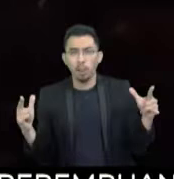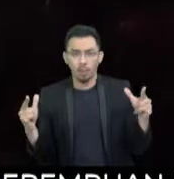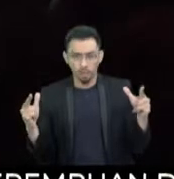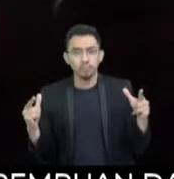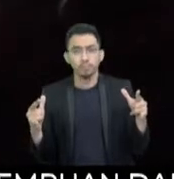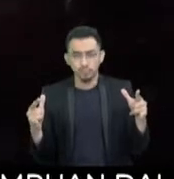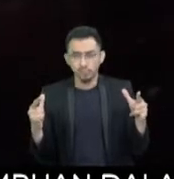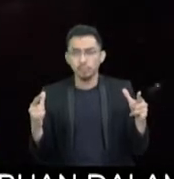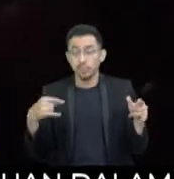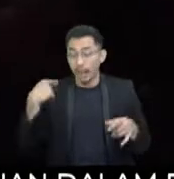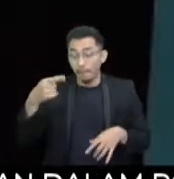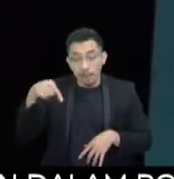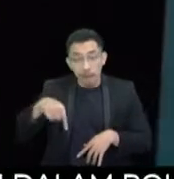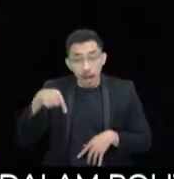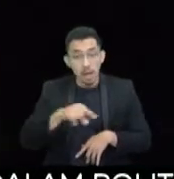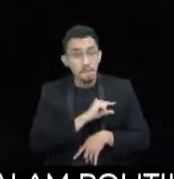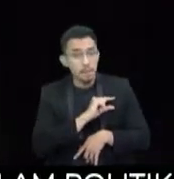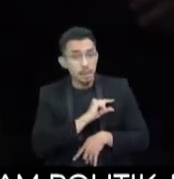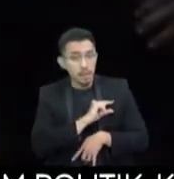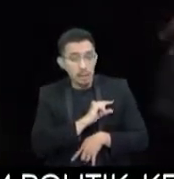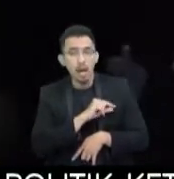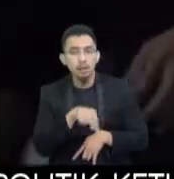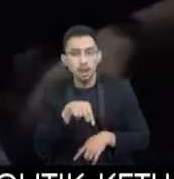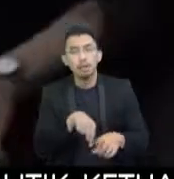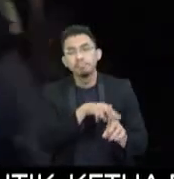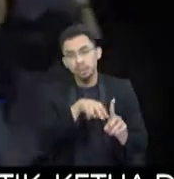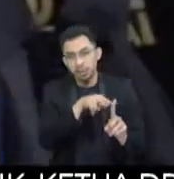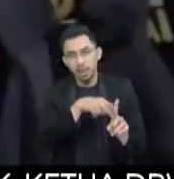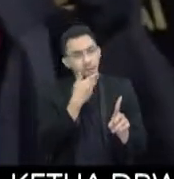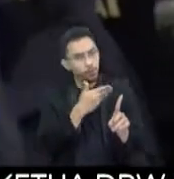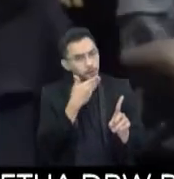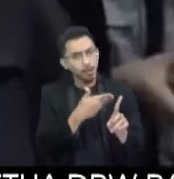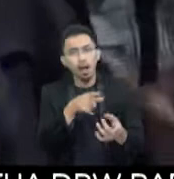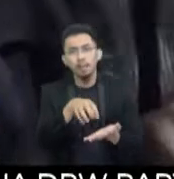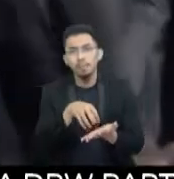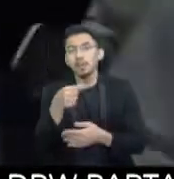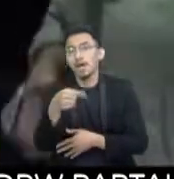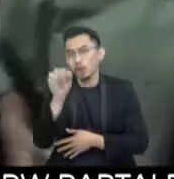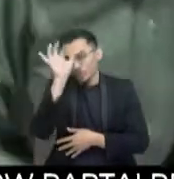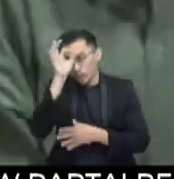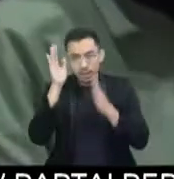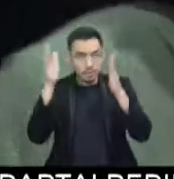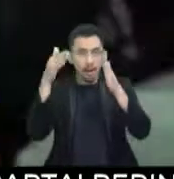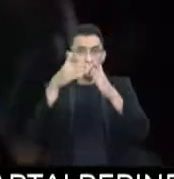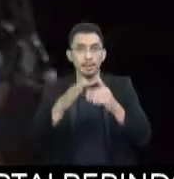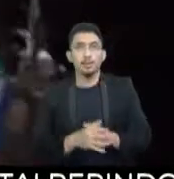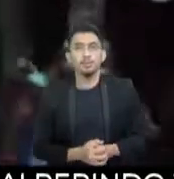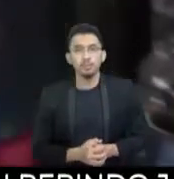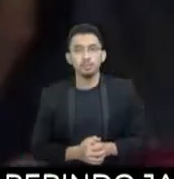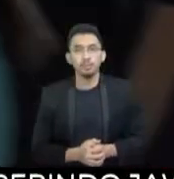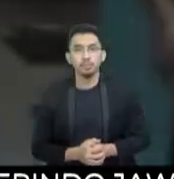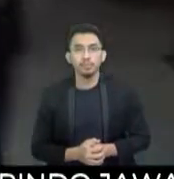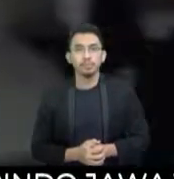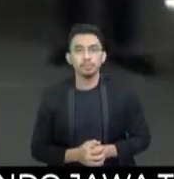Hingga kini panitia konser musik masih diperiksa intensif tim penyidik di Mako Polrestabes Makassar. Dari hasil pemeriksaan sementara,